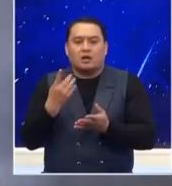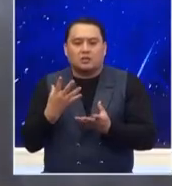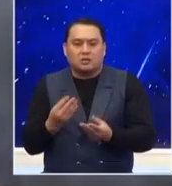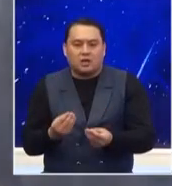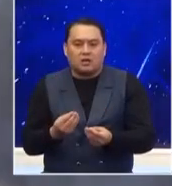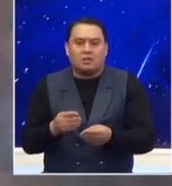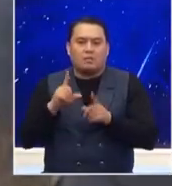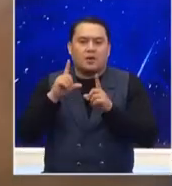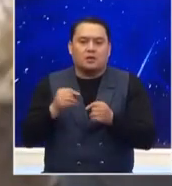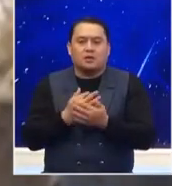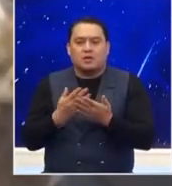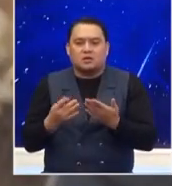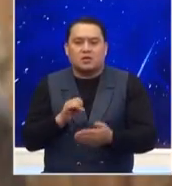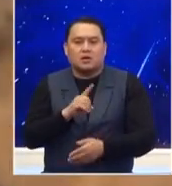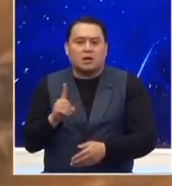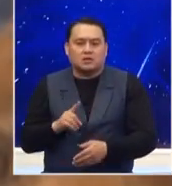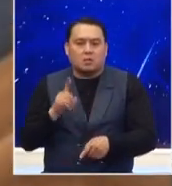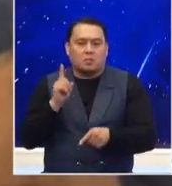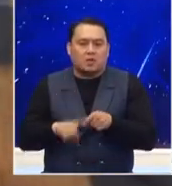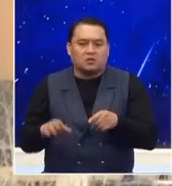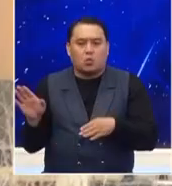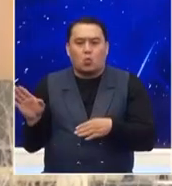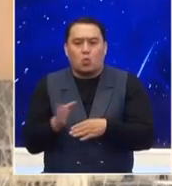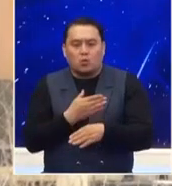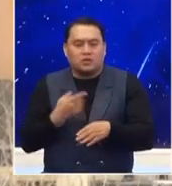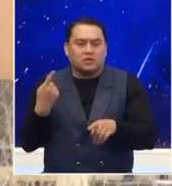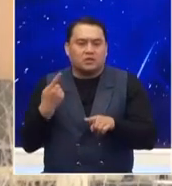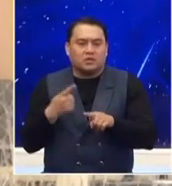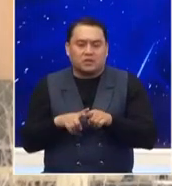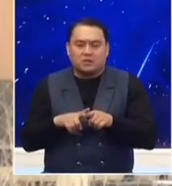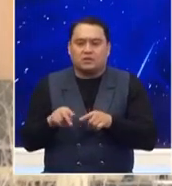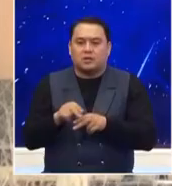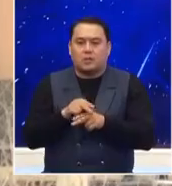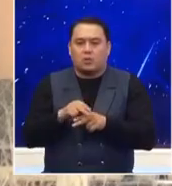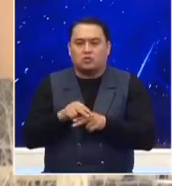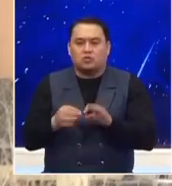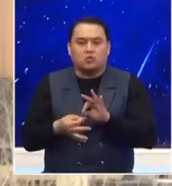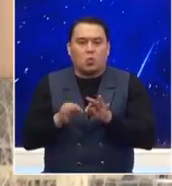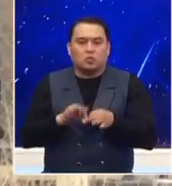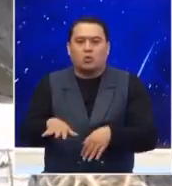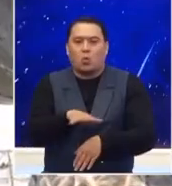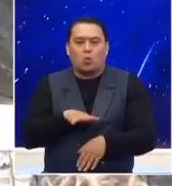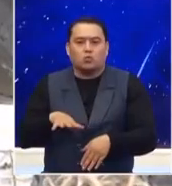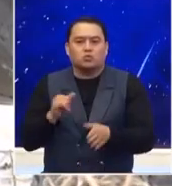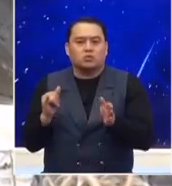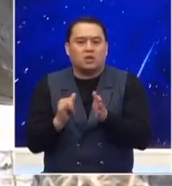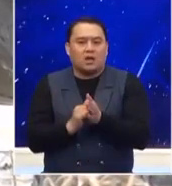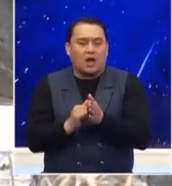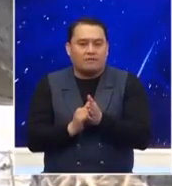приходится выезжать по нескольку раз. Чтобы быстрее устранить такие технические неполадки, на самых сложных участках